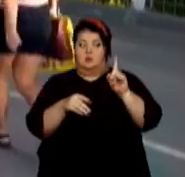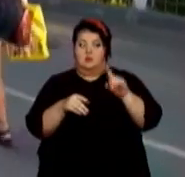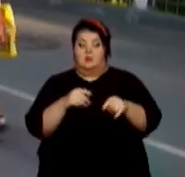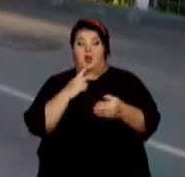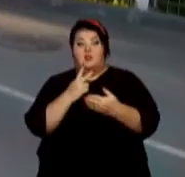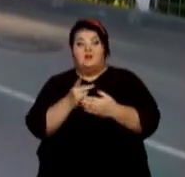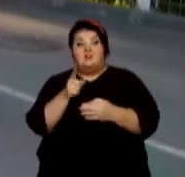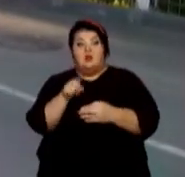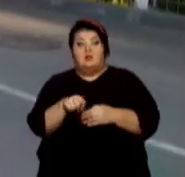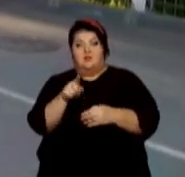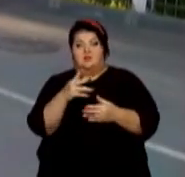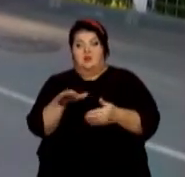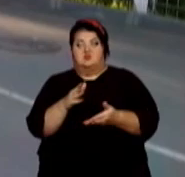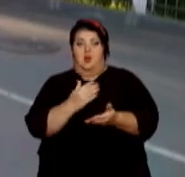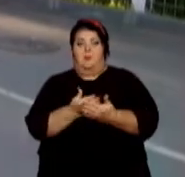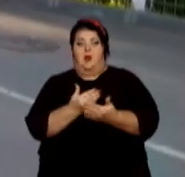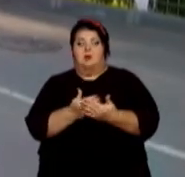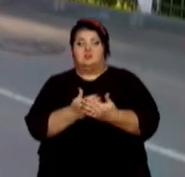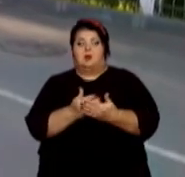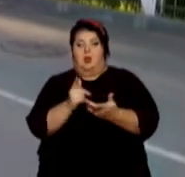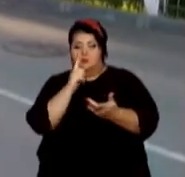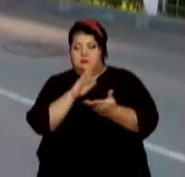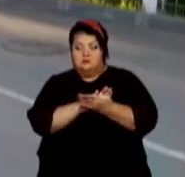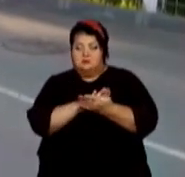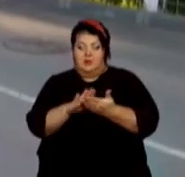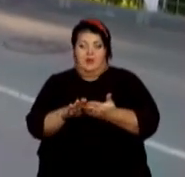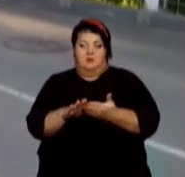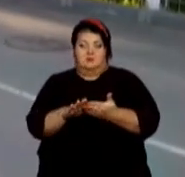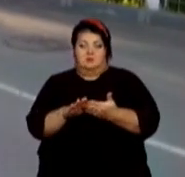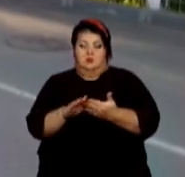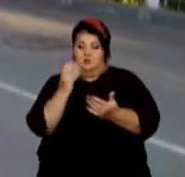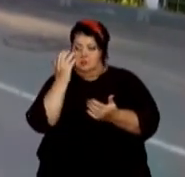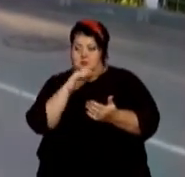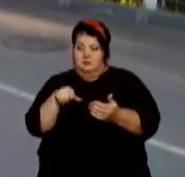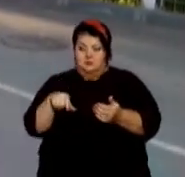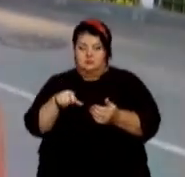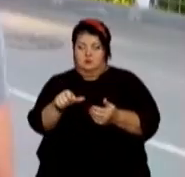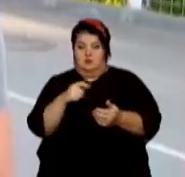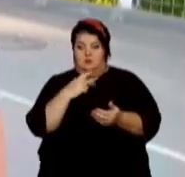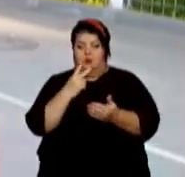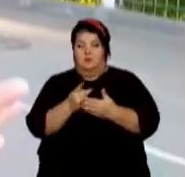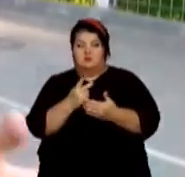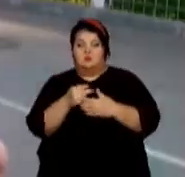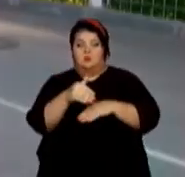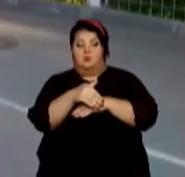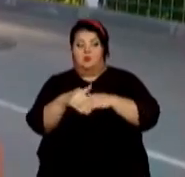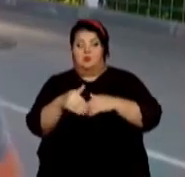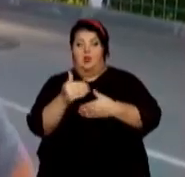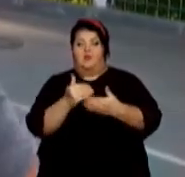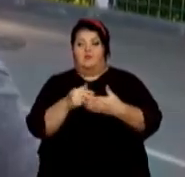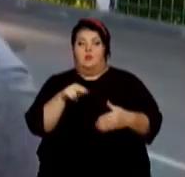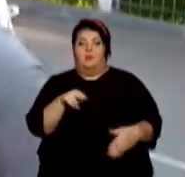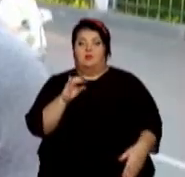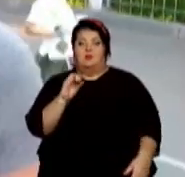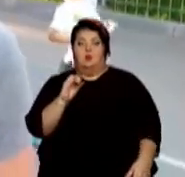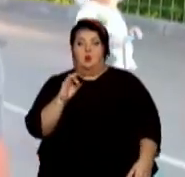дивлячись на те, що вона вже майже стерлася в деяких місцях, ми бачимо по вулиці від Петра Юрченка